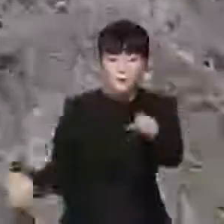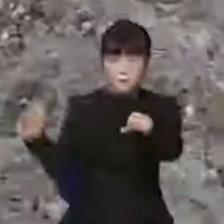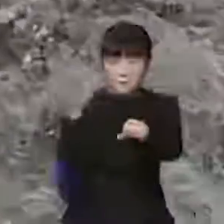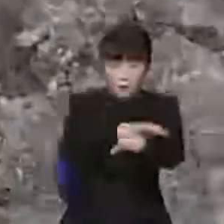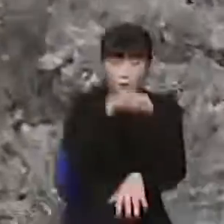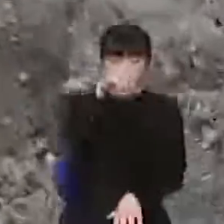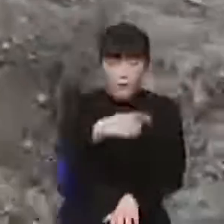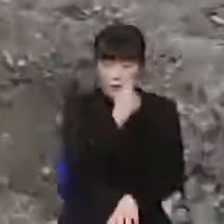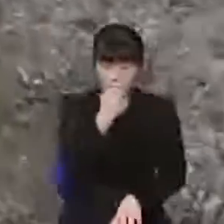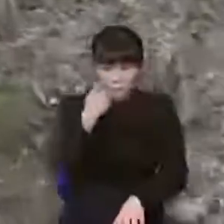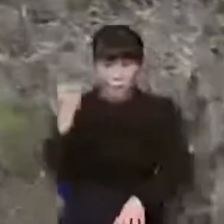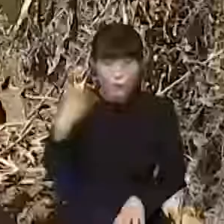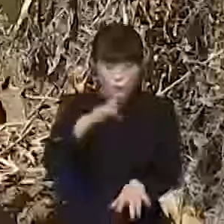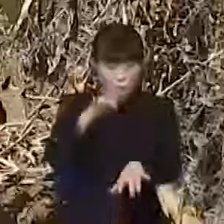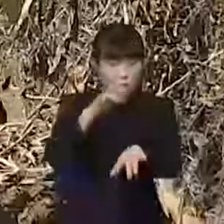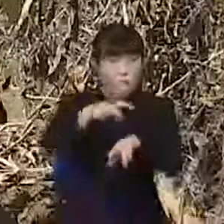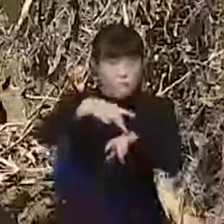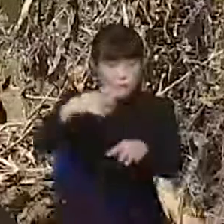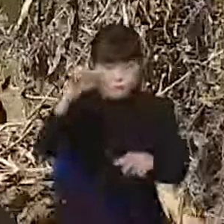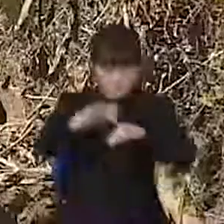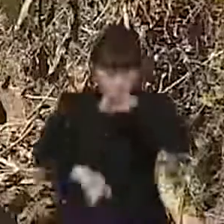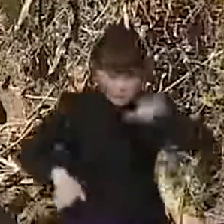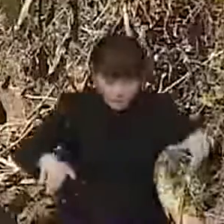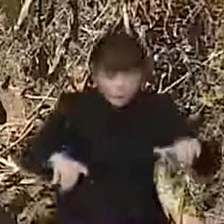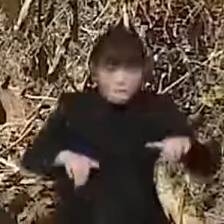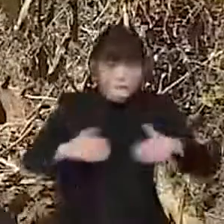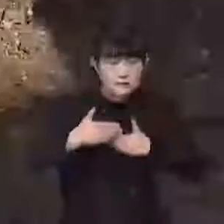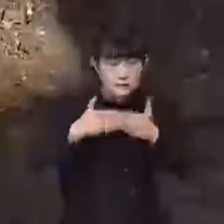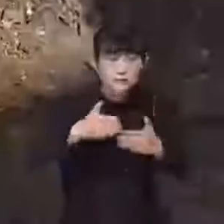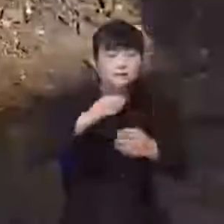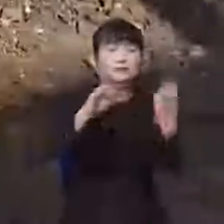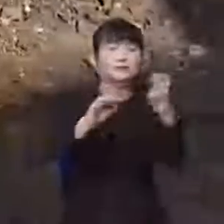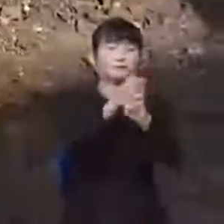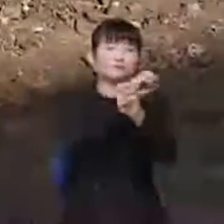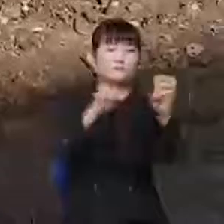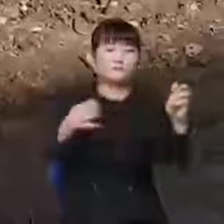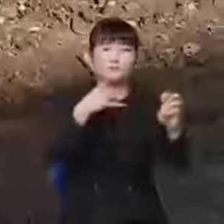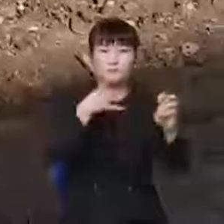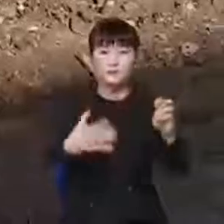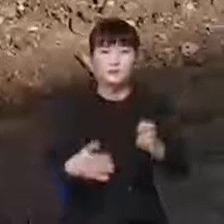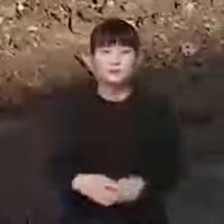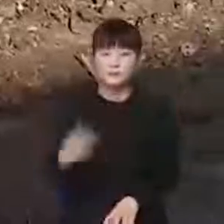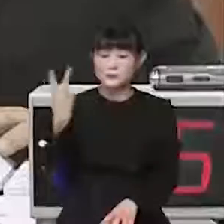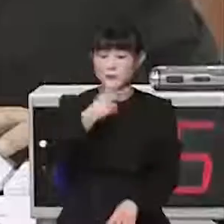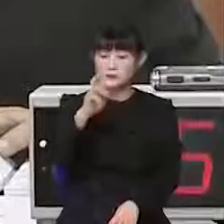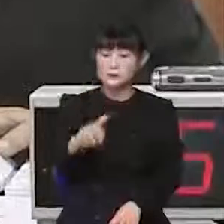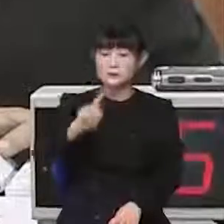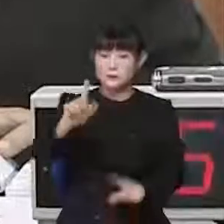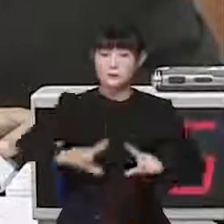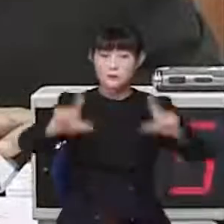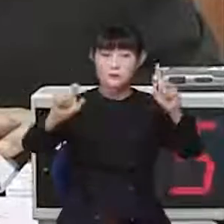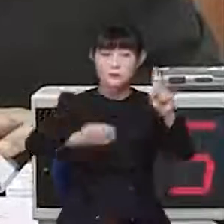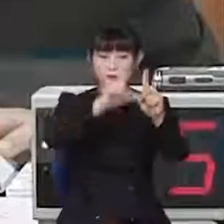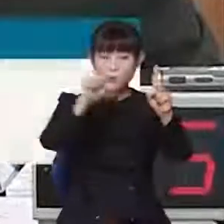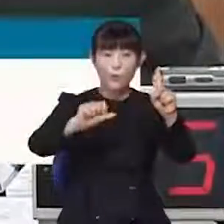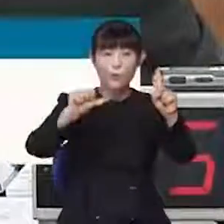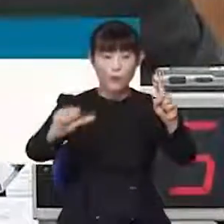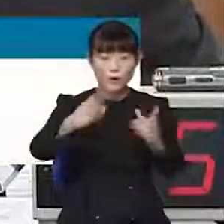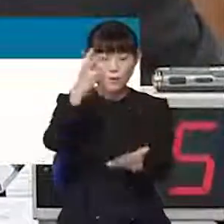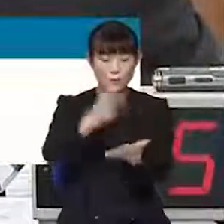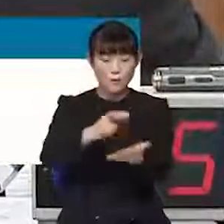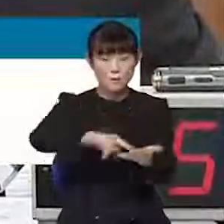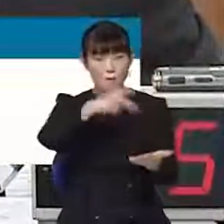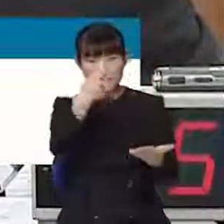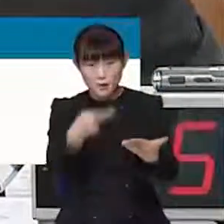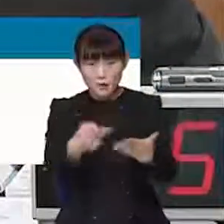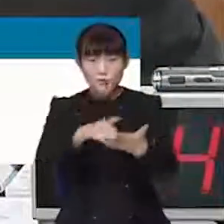소재 확인과 유해 발굴에 관한 조사 진행률은 30%에 그쳤습니다. 2021년 1월 5일 날 법이